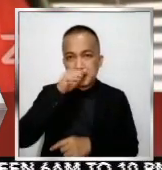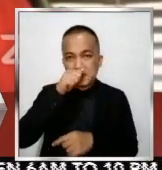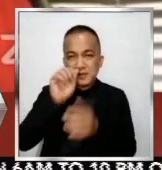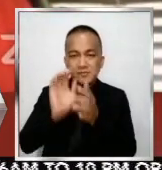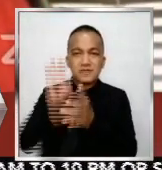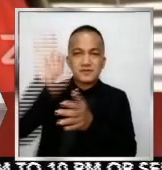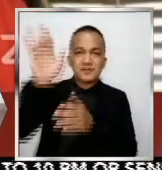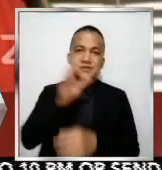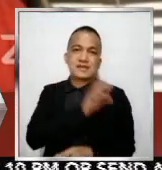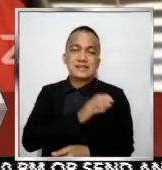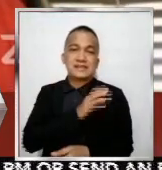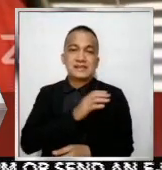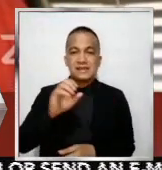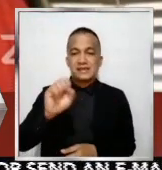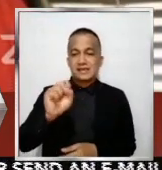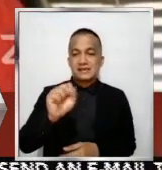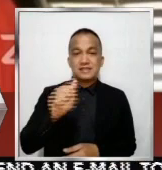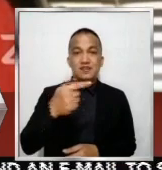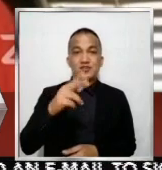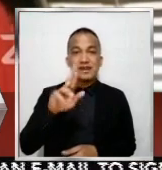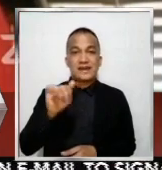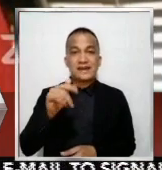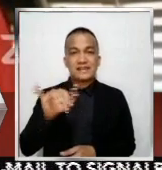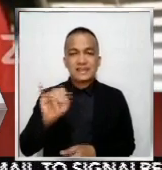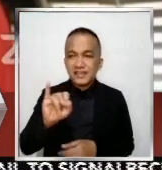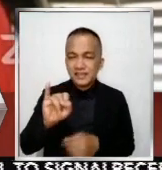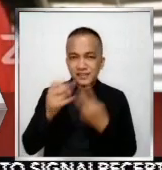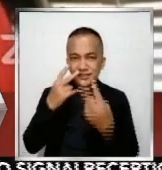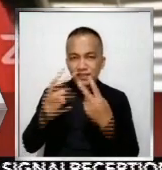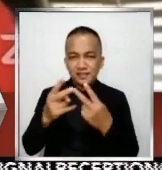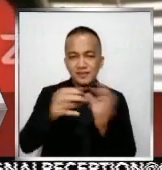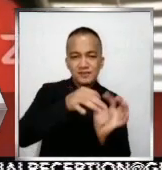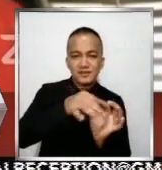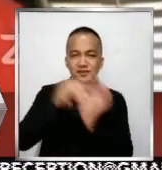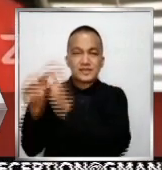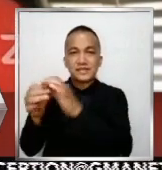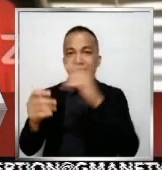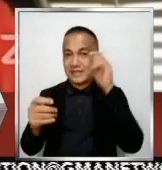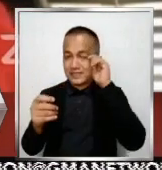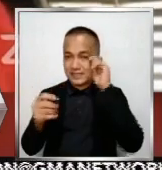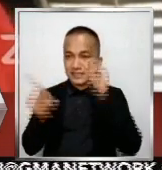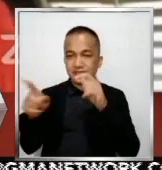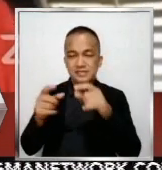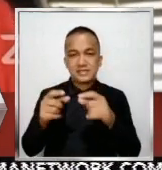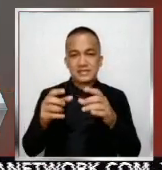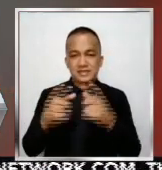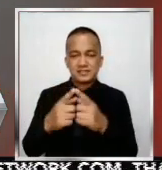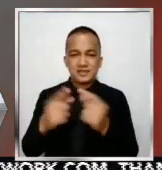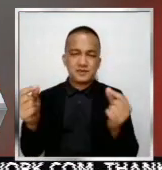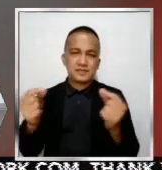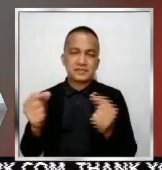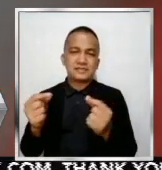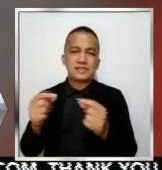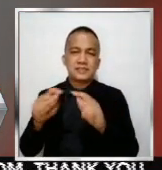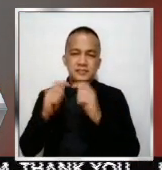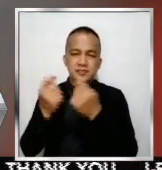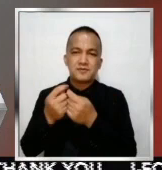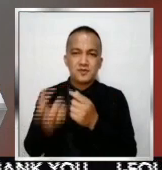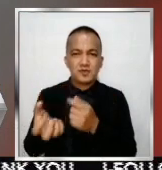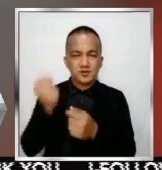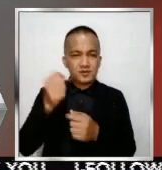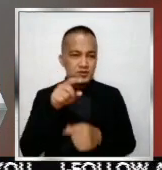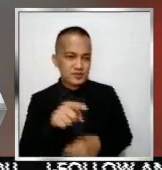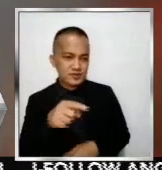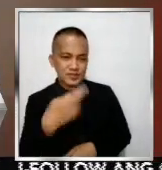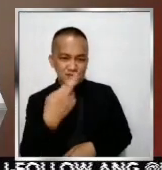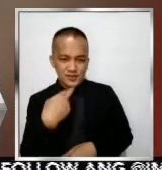Sakuragi, ay nakita na ang instant connection ni Thirdy at ng mga Japanese team owners. You are wearing red shirts, so